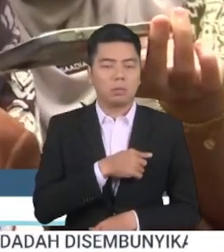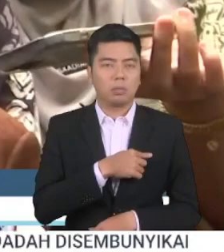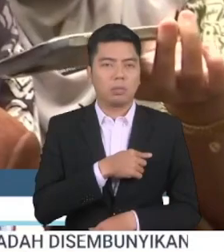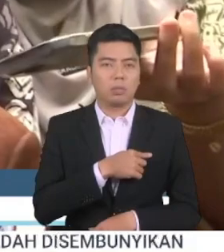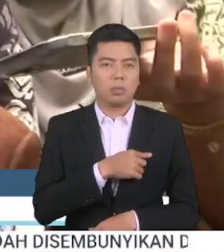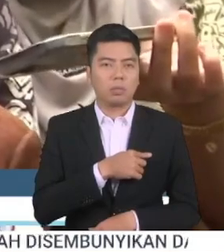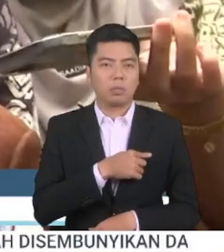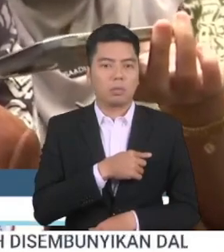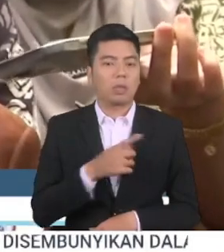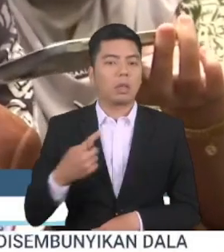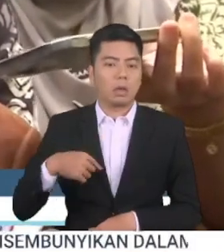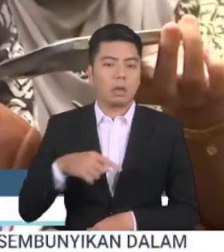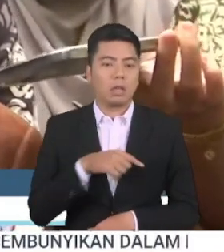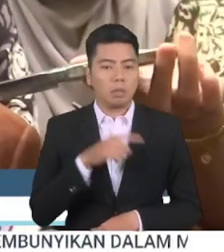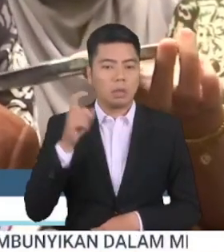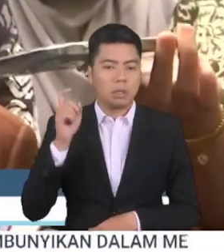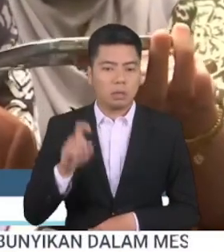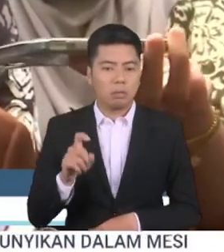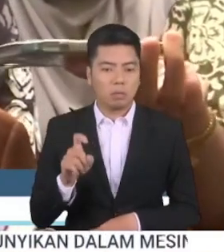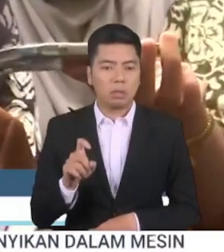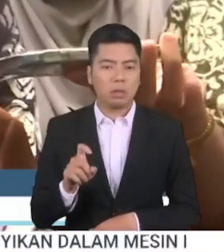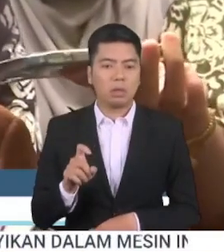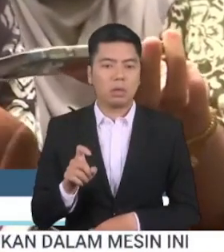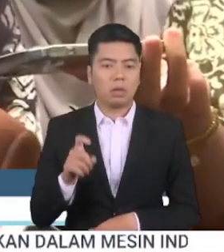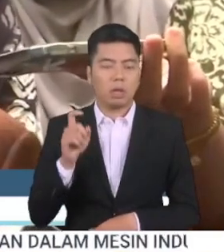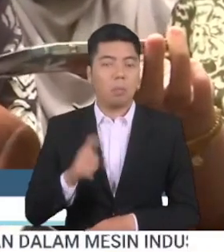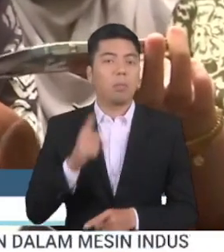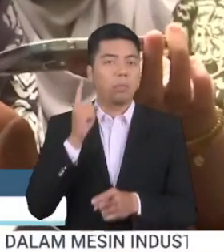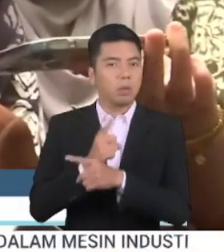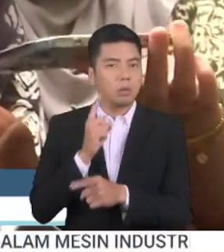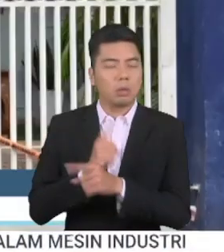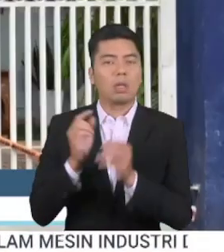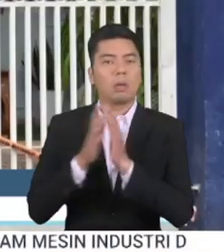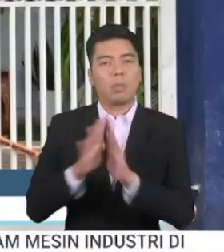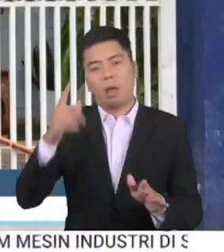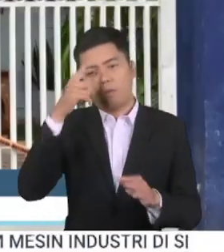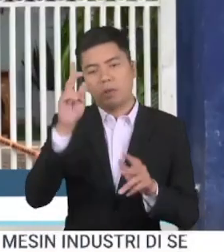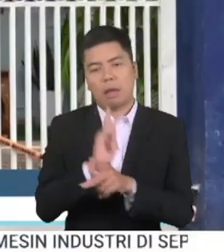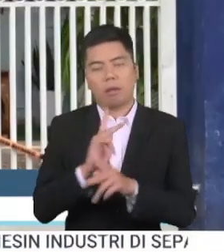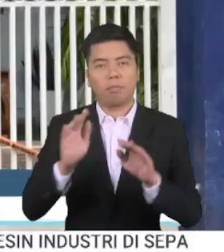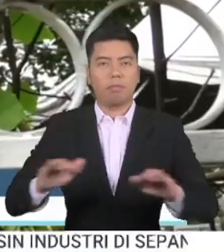the first thing that kita perlu buatlah tempat itu mesti perlu betul-betul selamat.